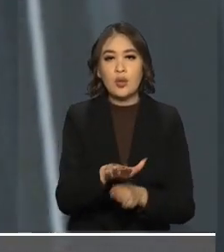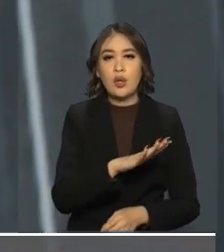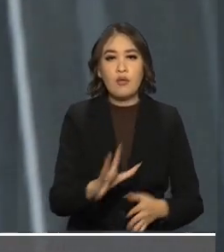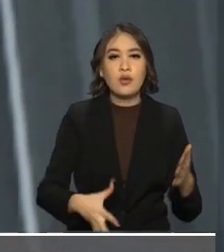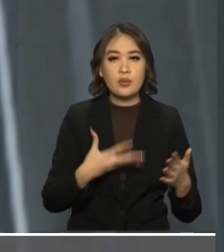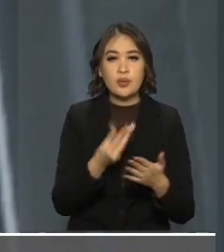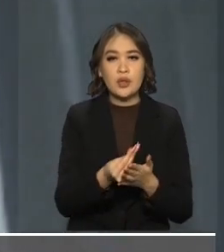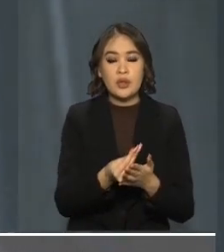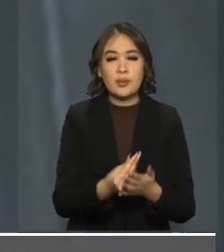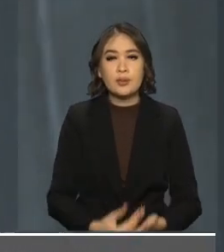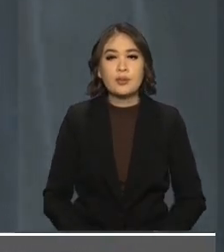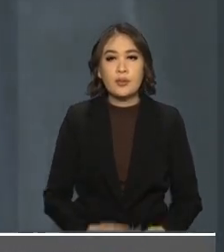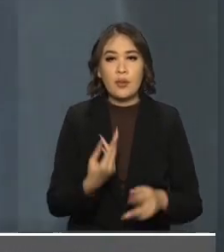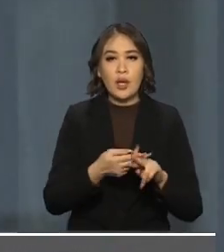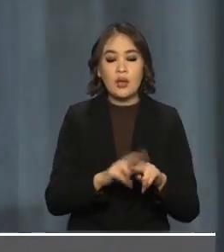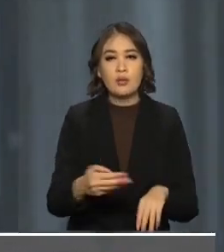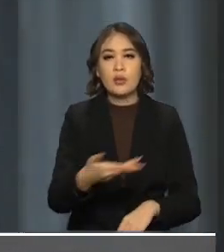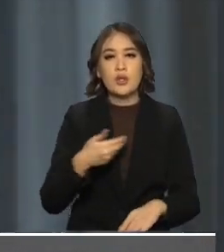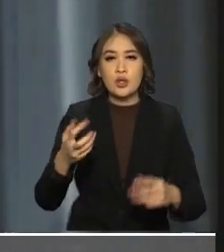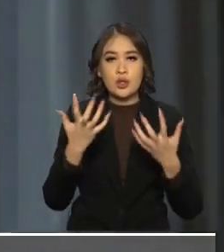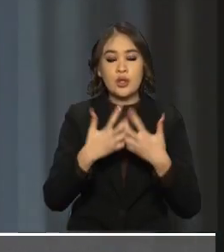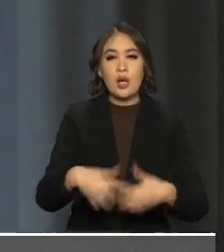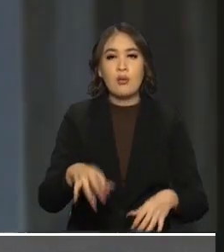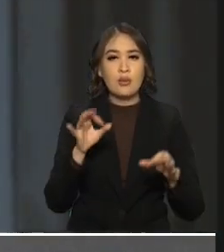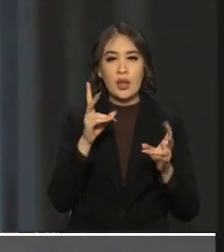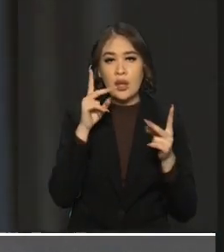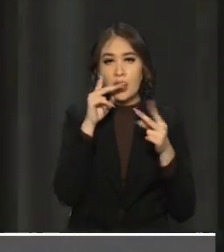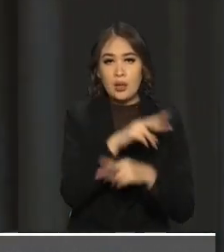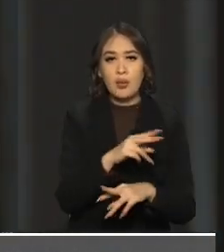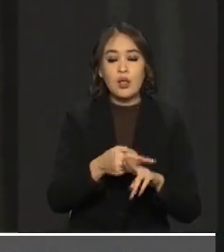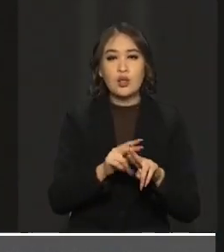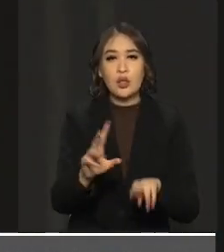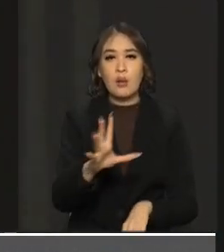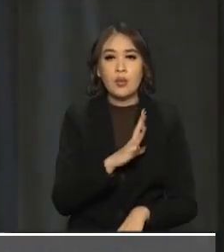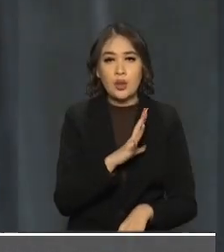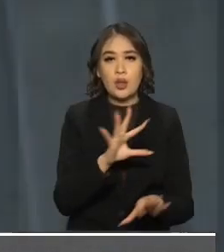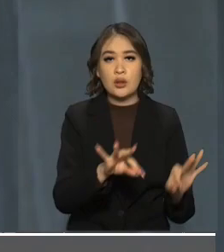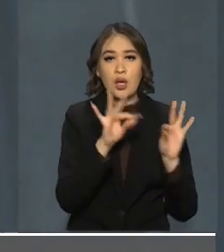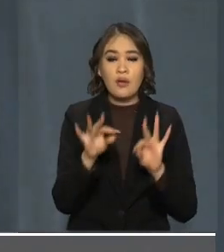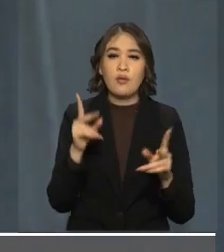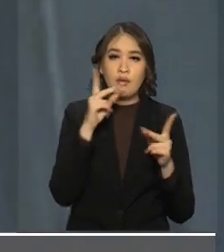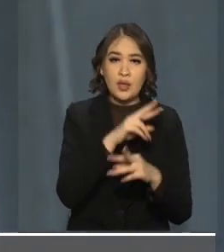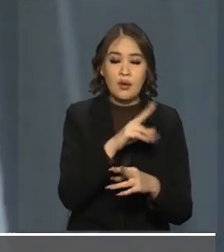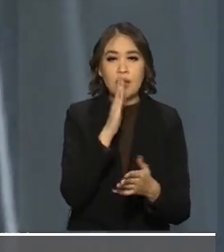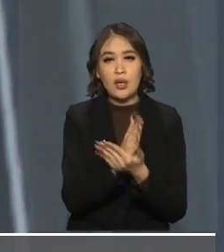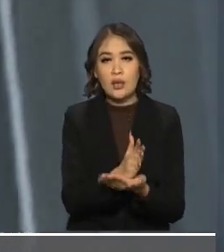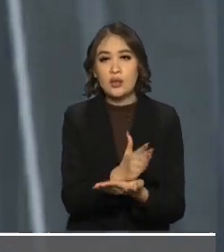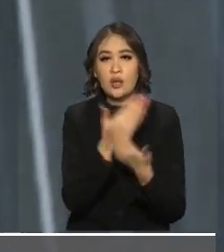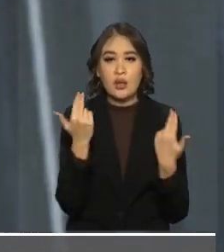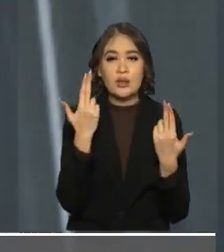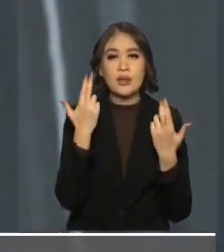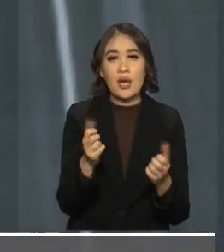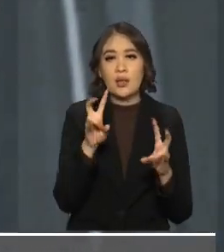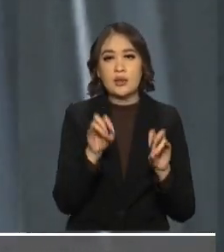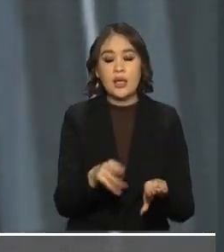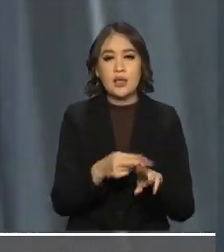выплачивать, делать выплаты. Да? Это мы считаем неправильно. Должно быть просто установление вины. Либо виноват, либо не виноват. Либо да, либо нет.